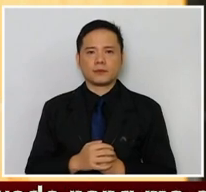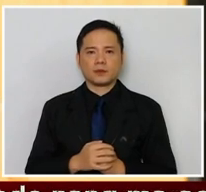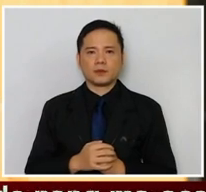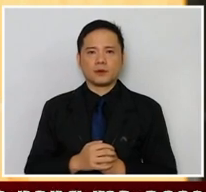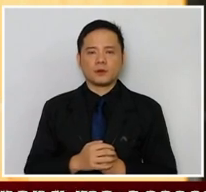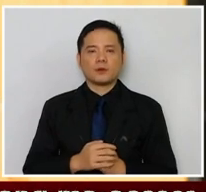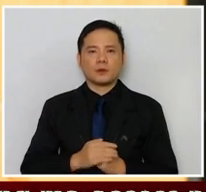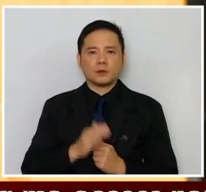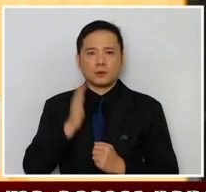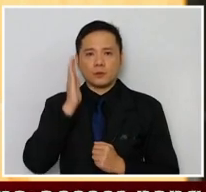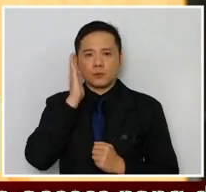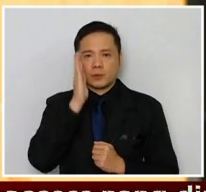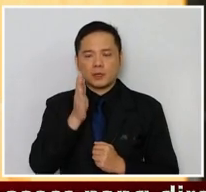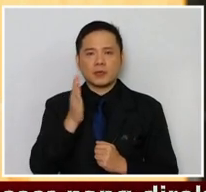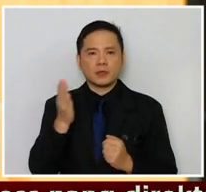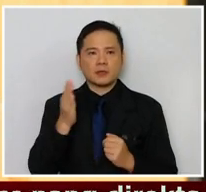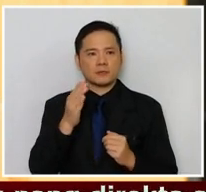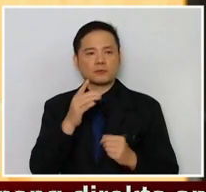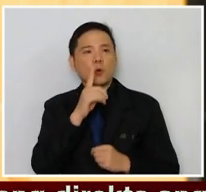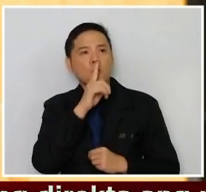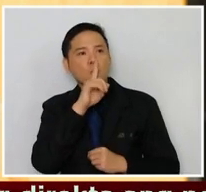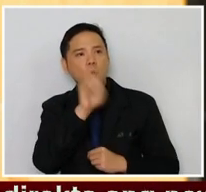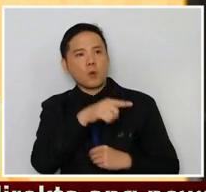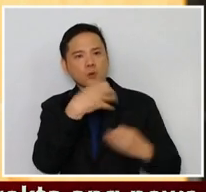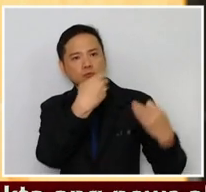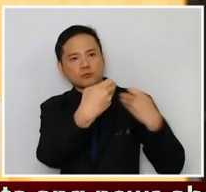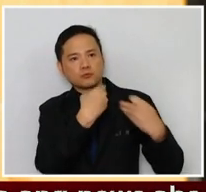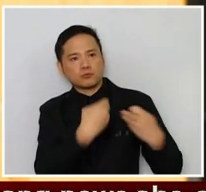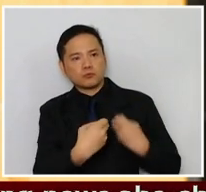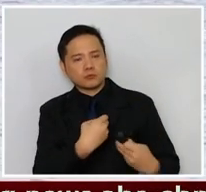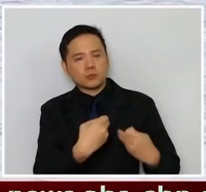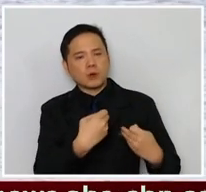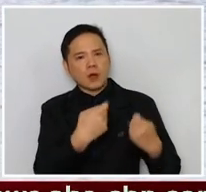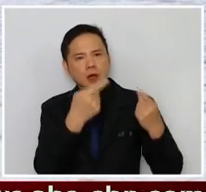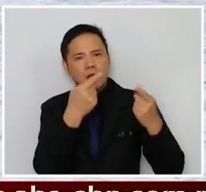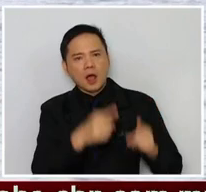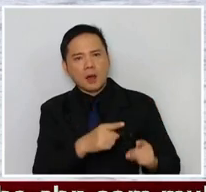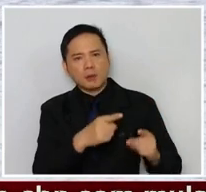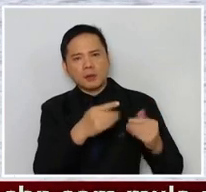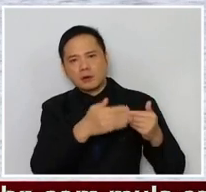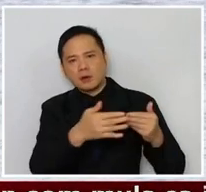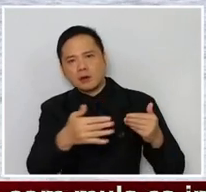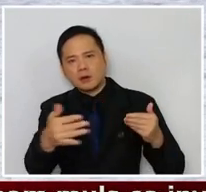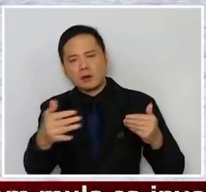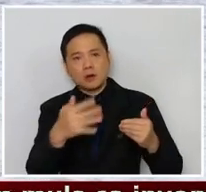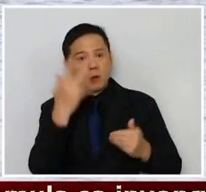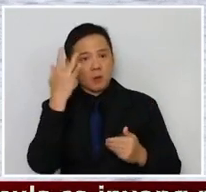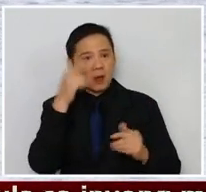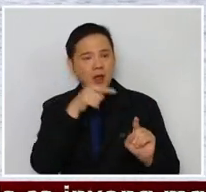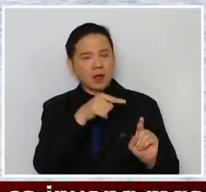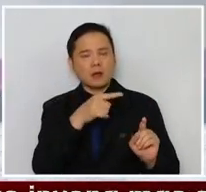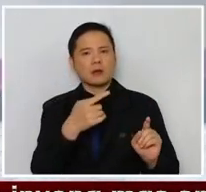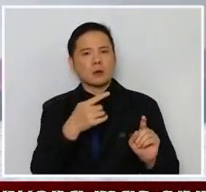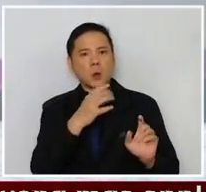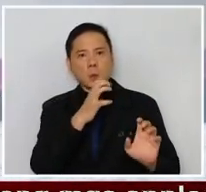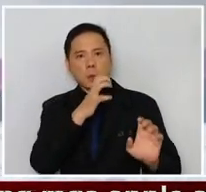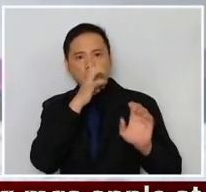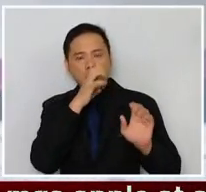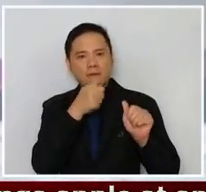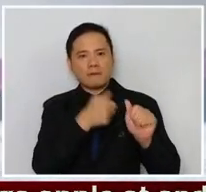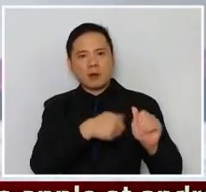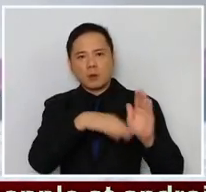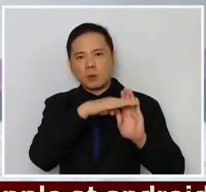ng tanggapan na to ng show cause order kung ano nangyari dyan. Kasi mahigpit po yung pinagbabawal ng